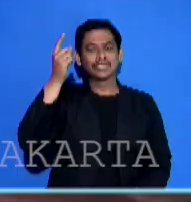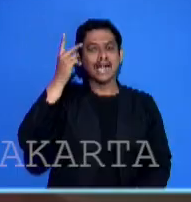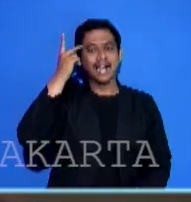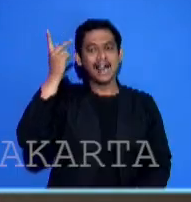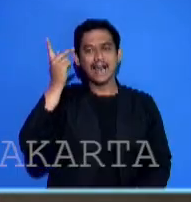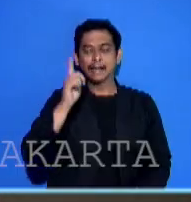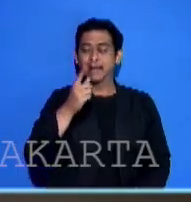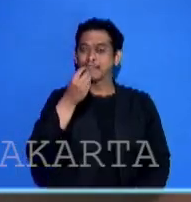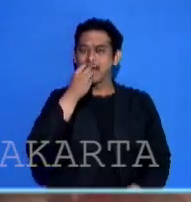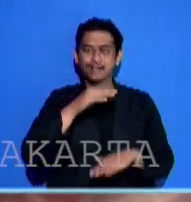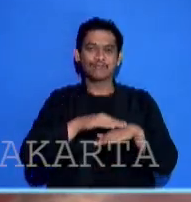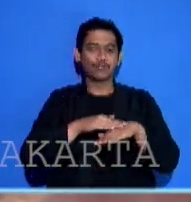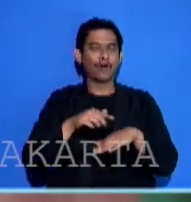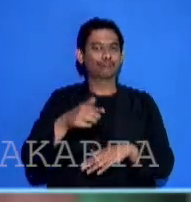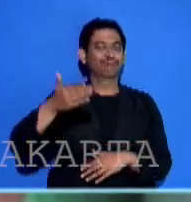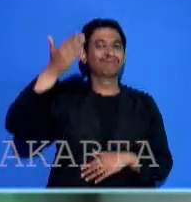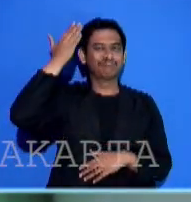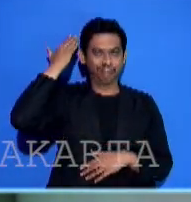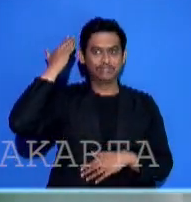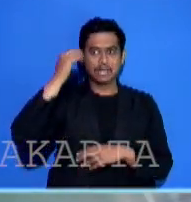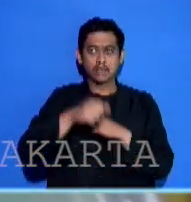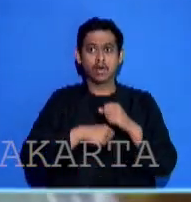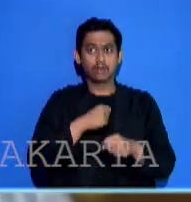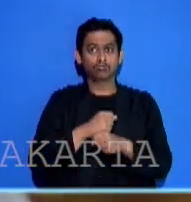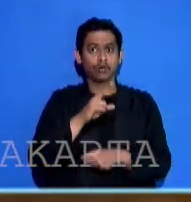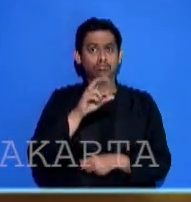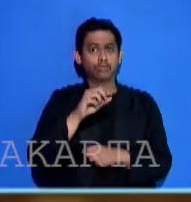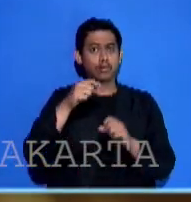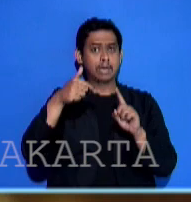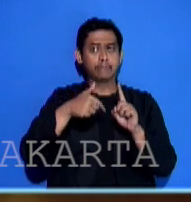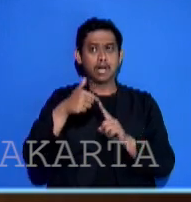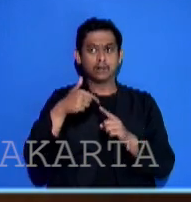Nestanunaken tepiwi tahun 2017 menika ugi tasih lumampah